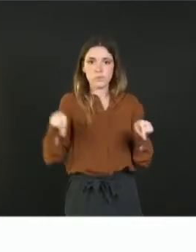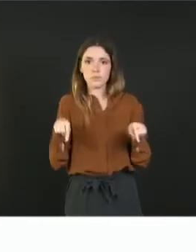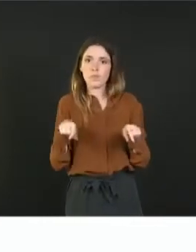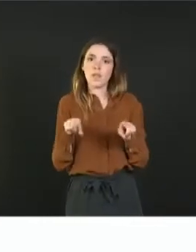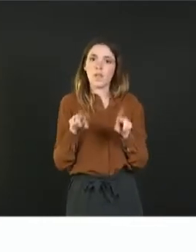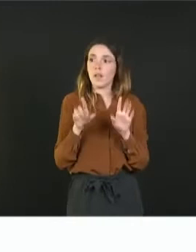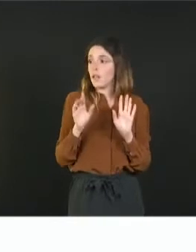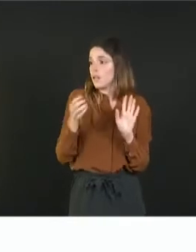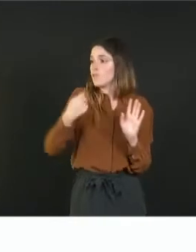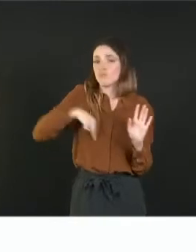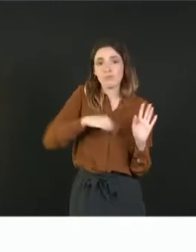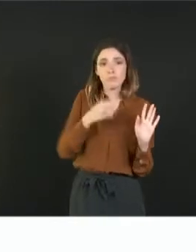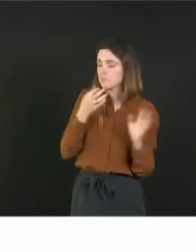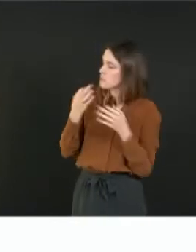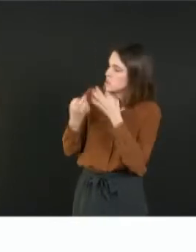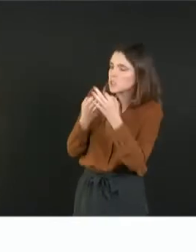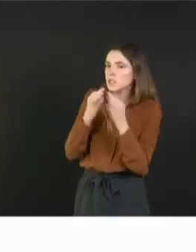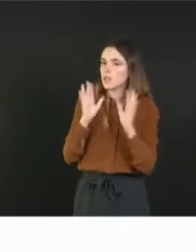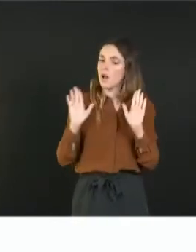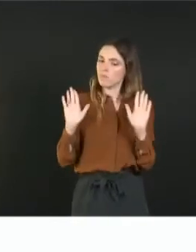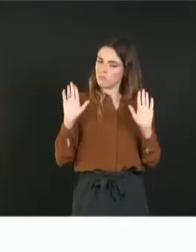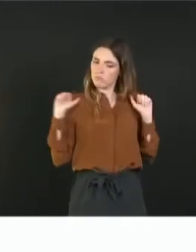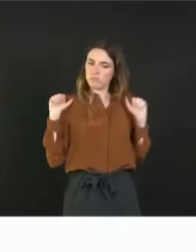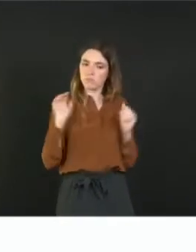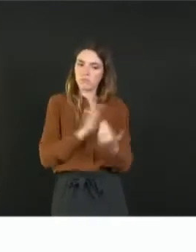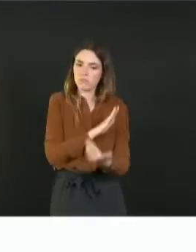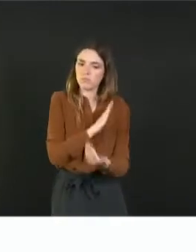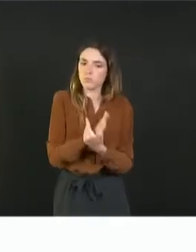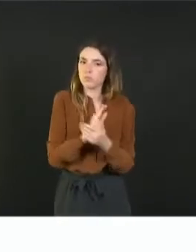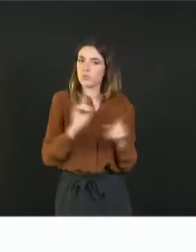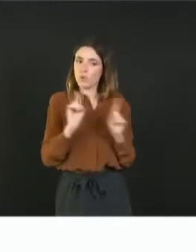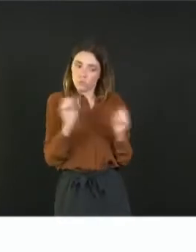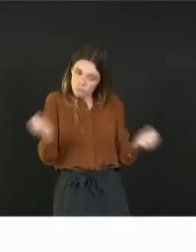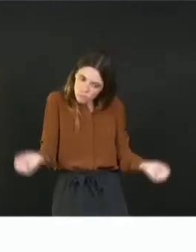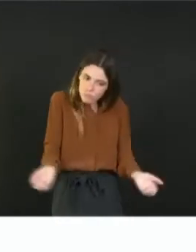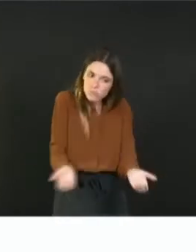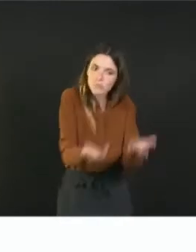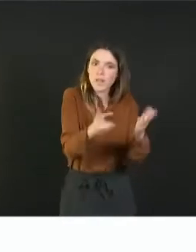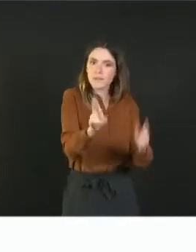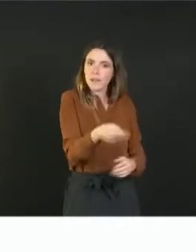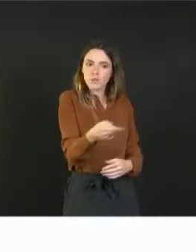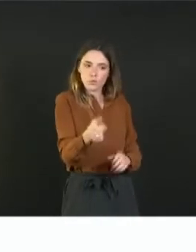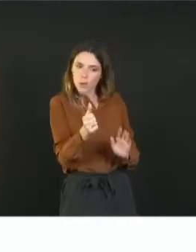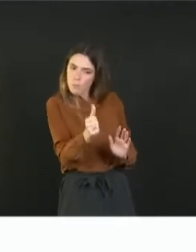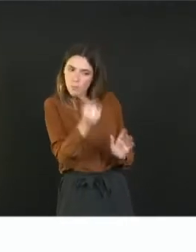dire on n'interviendra pas. Et on va laisser la nature reprendre, donc